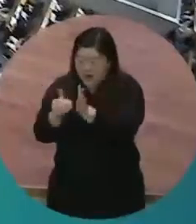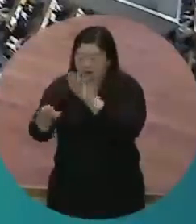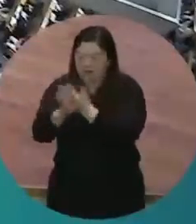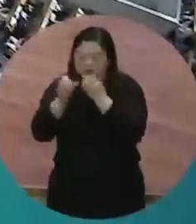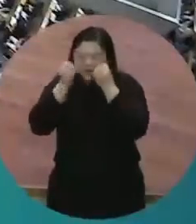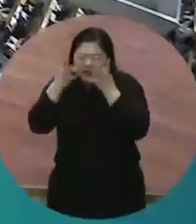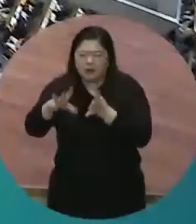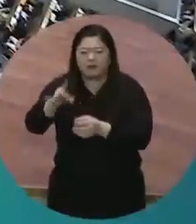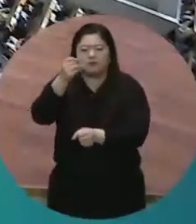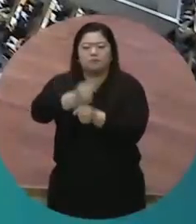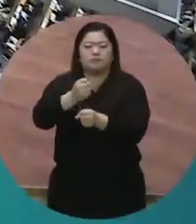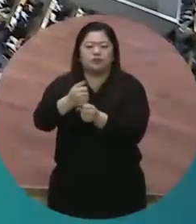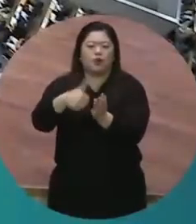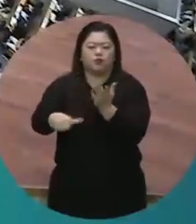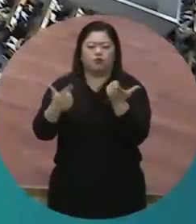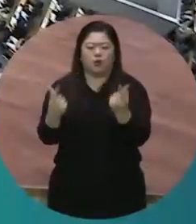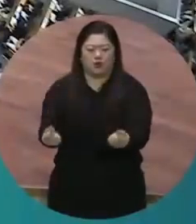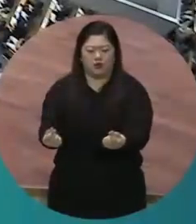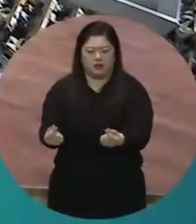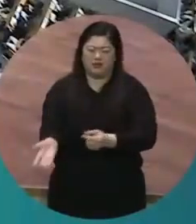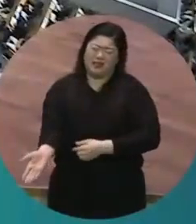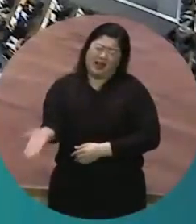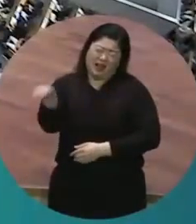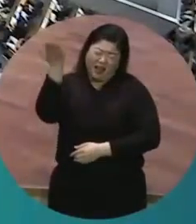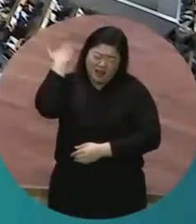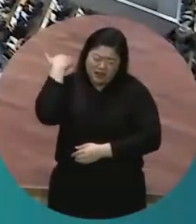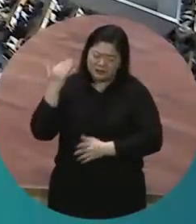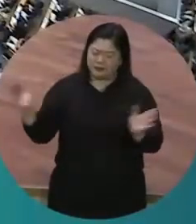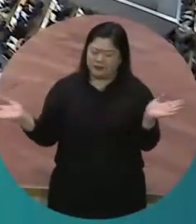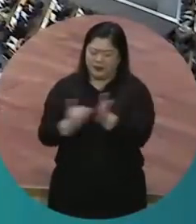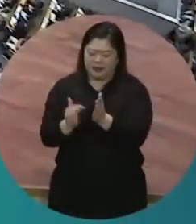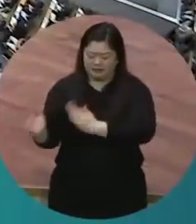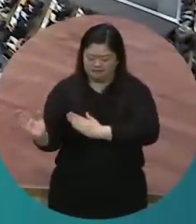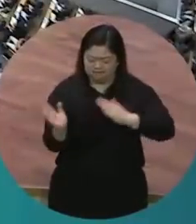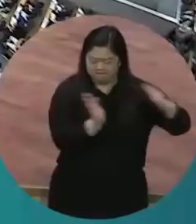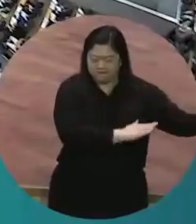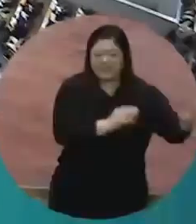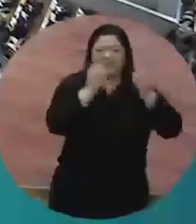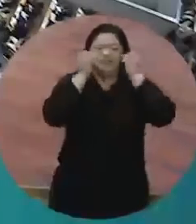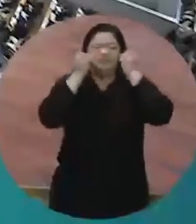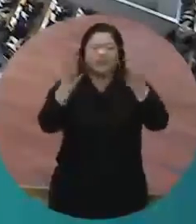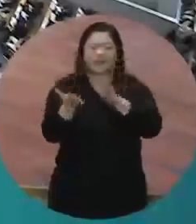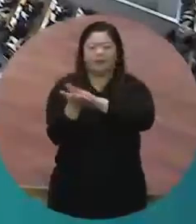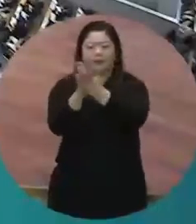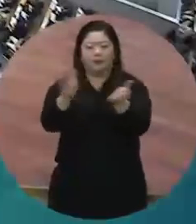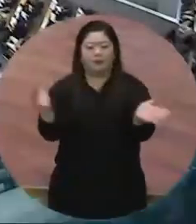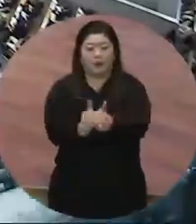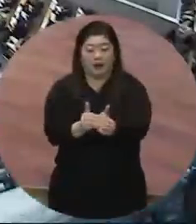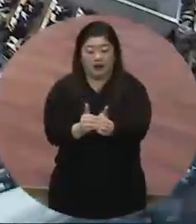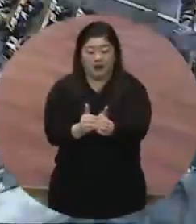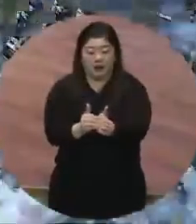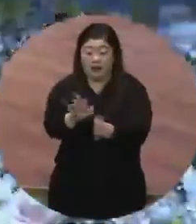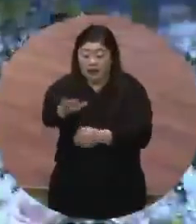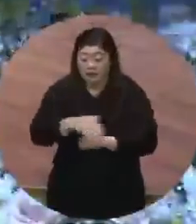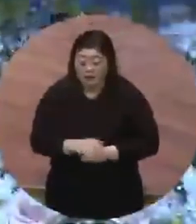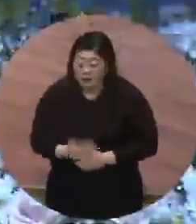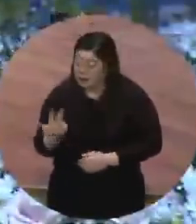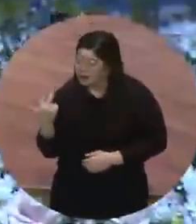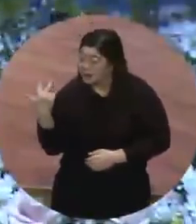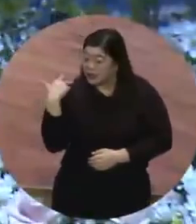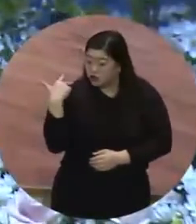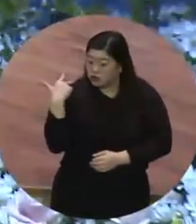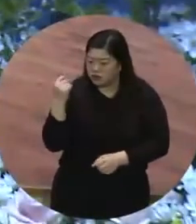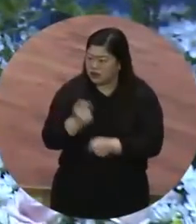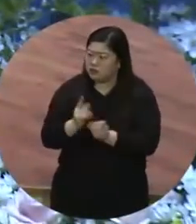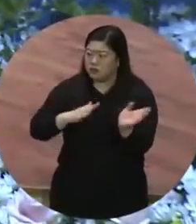아멘. 이전 것은 지나가시니 보라 새 것이 되었도다. 지난주일까지 지나갔어요. 어제까지 지나갔습니다.